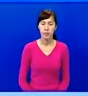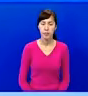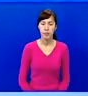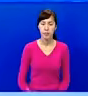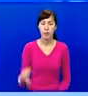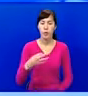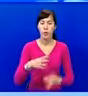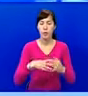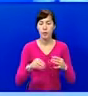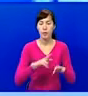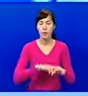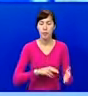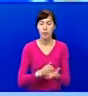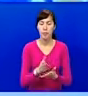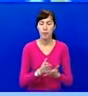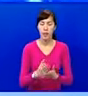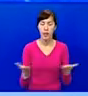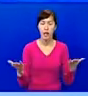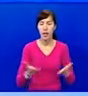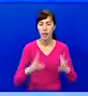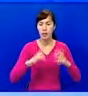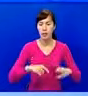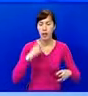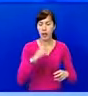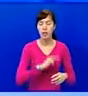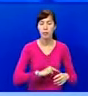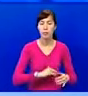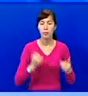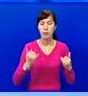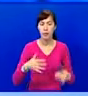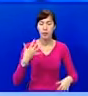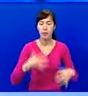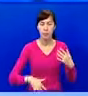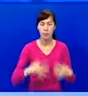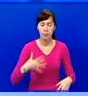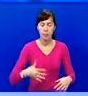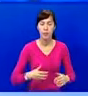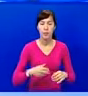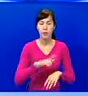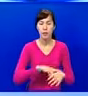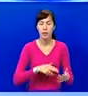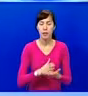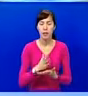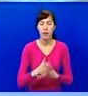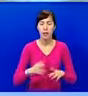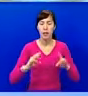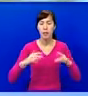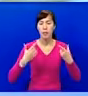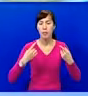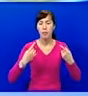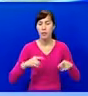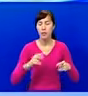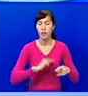Облыстар жергілікті полиция қызметіне қаншамасын айтылғанмен жұмыс әлде жүйленер емес. Патрульдік полицейлердің бей әдептілігімен